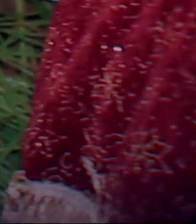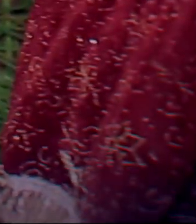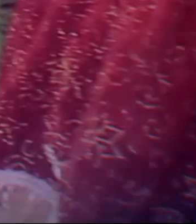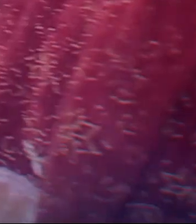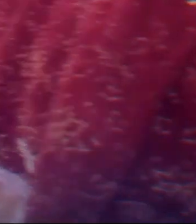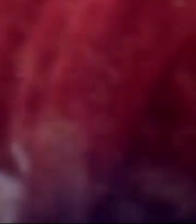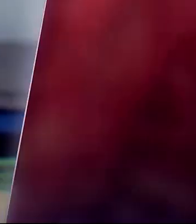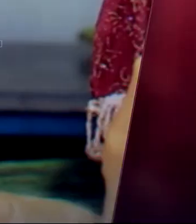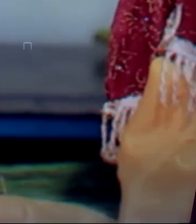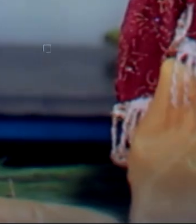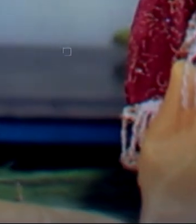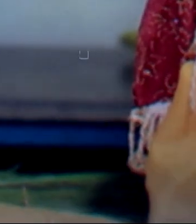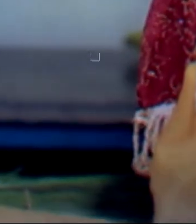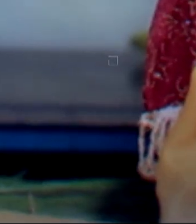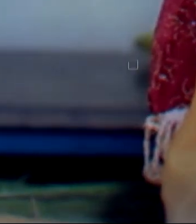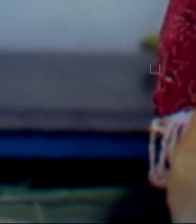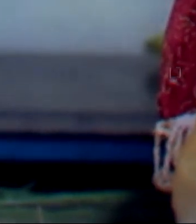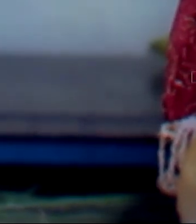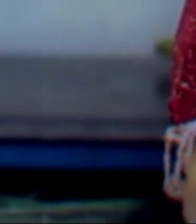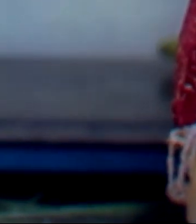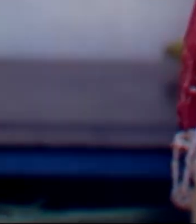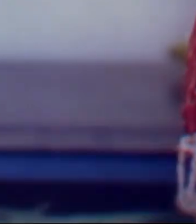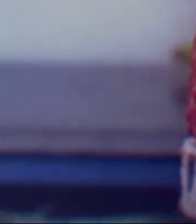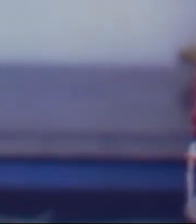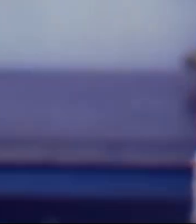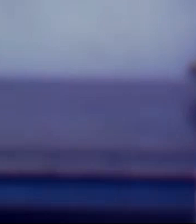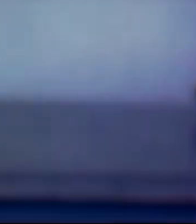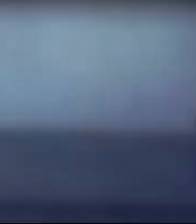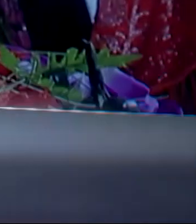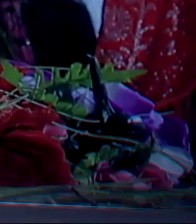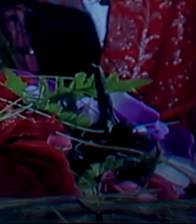ማርኮኛልና ክብርሽ ላንቺ ልገዛ